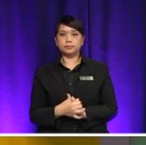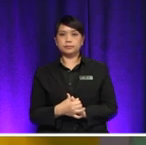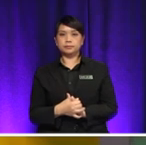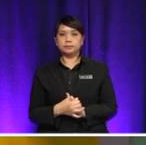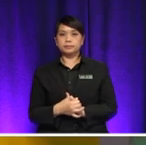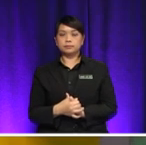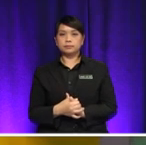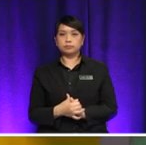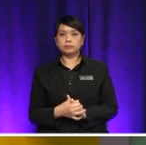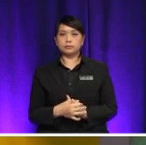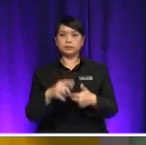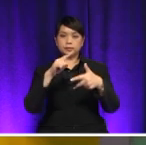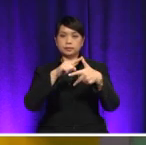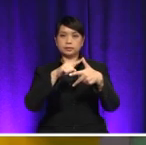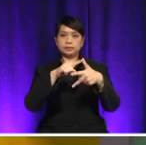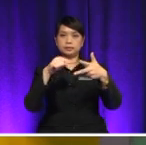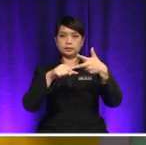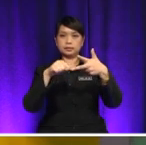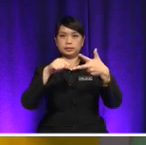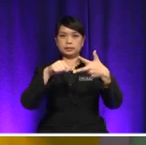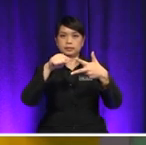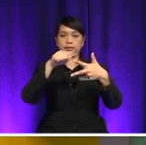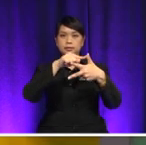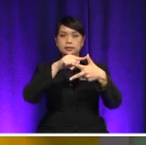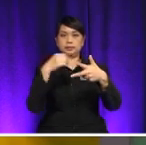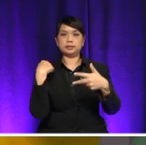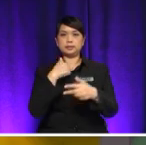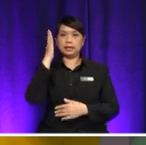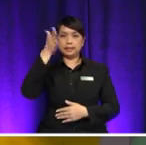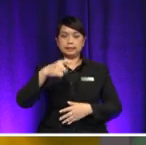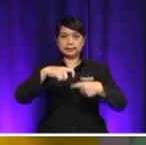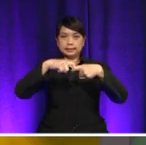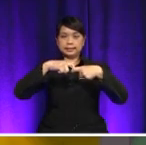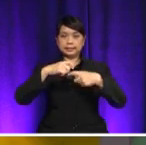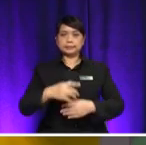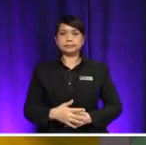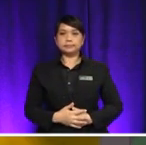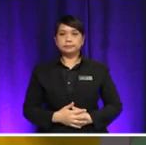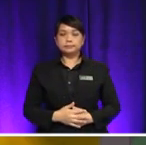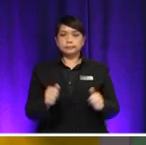2014 harga 2010 dan numbuh index 80 juta